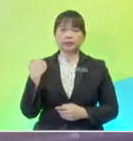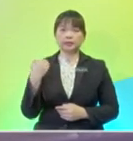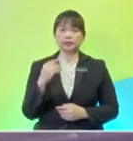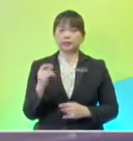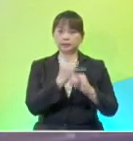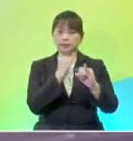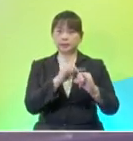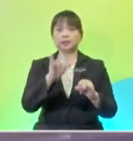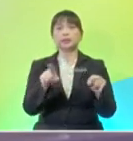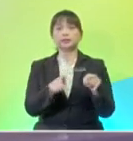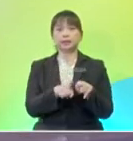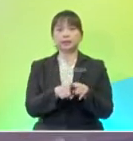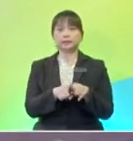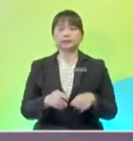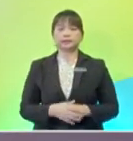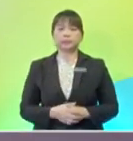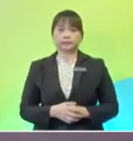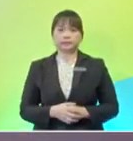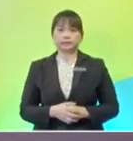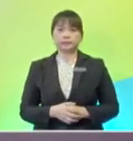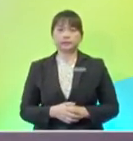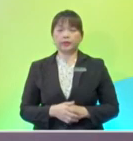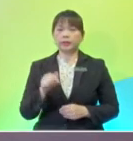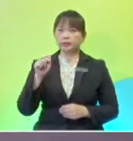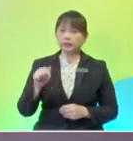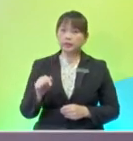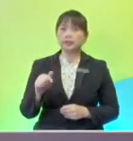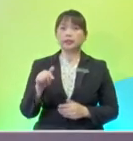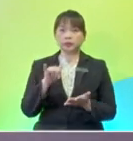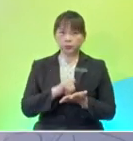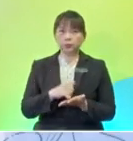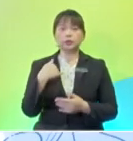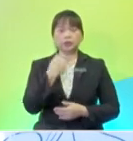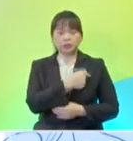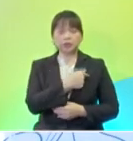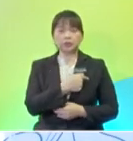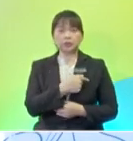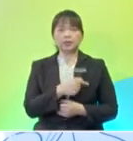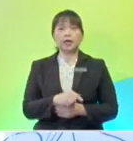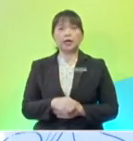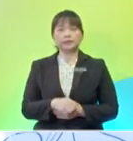daripada sini titik itu kita nggak sebagai kita potong